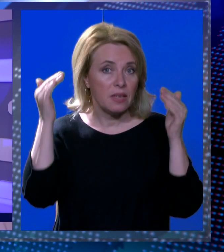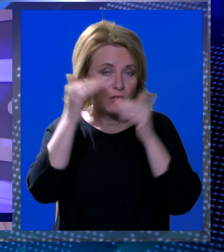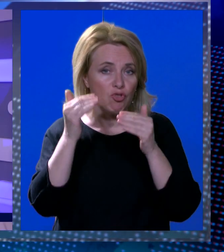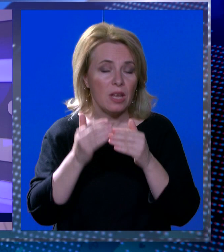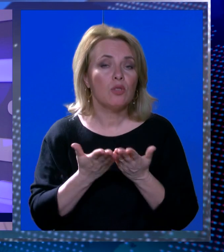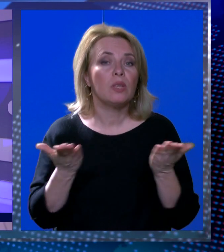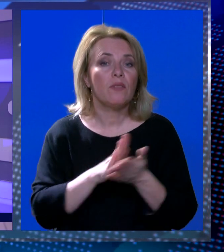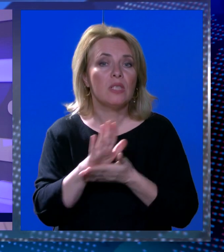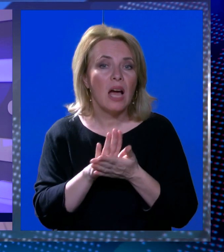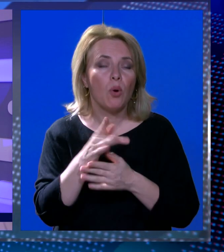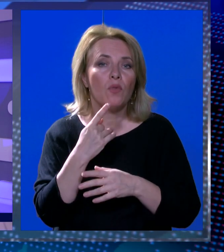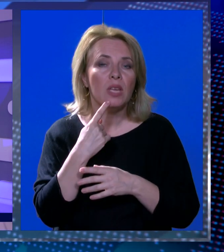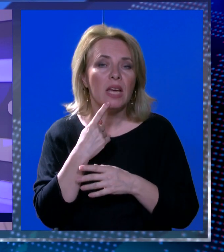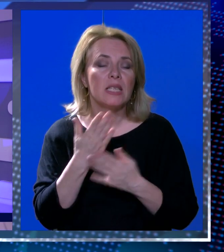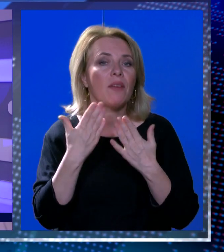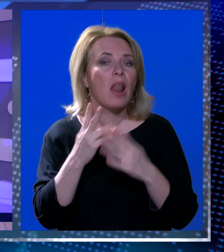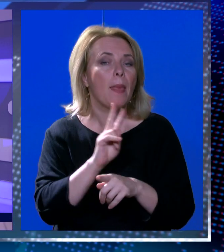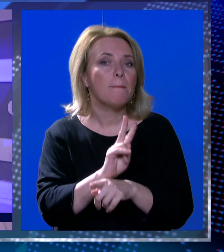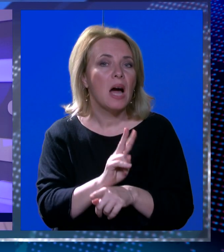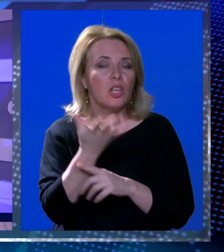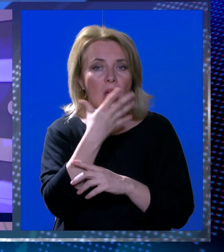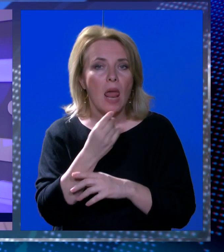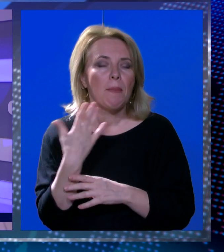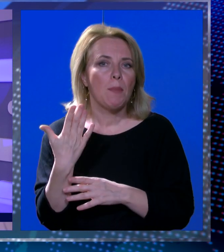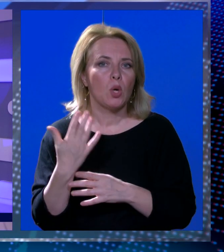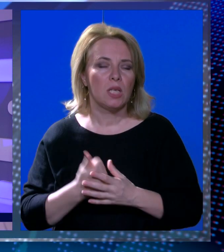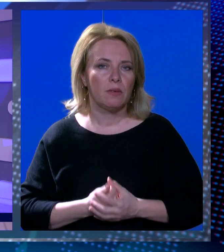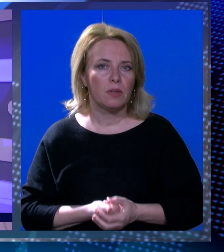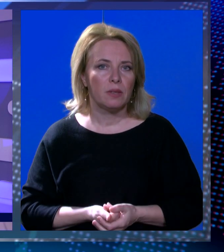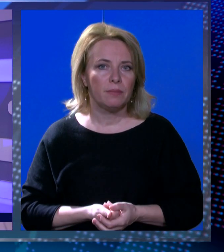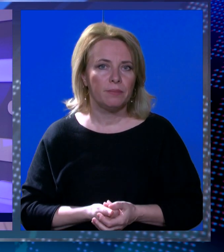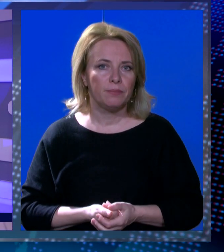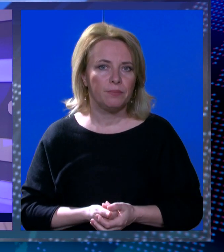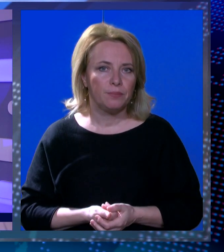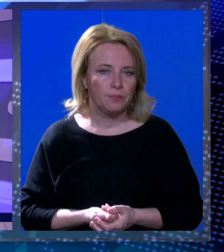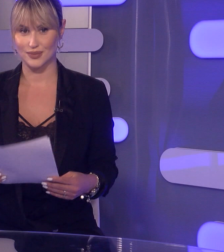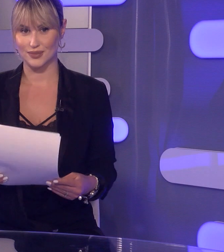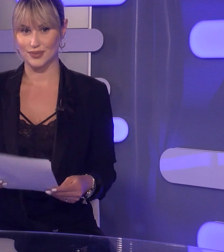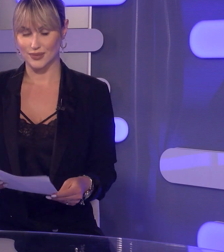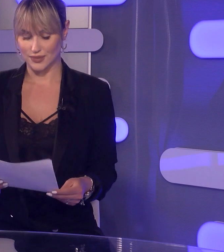Bilo je to sve za večeras u Dnevniku na znakovnom jeziku. Hvala vam na pažnji i lijepi pozdrav!